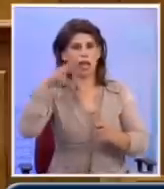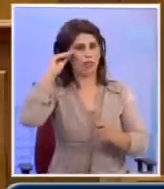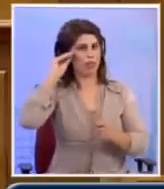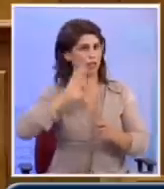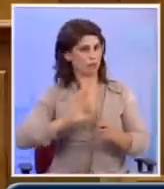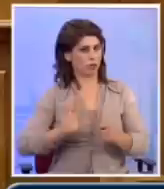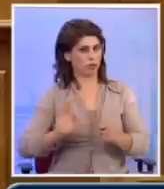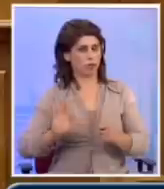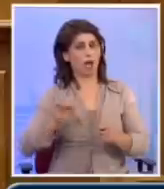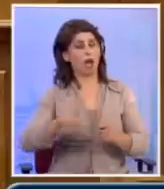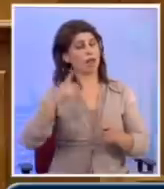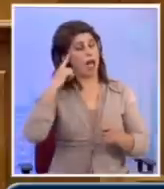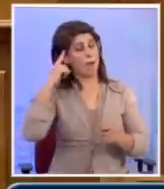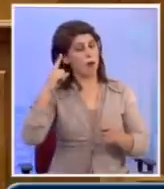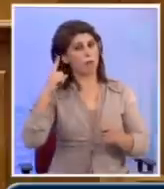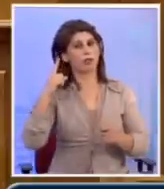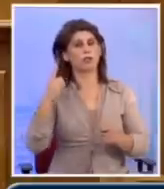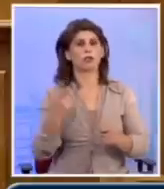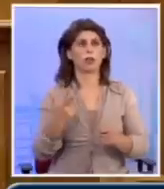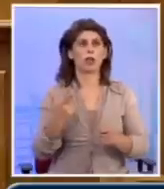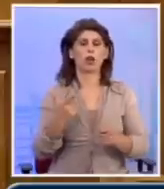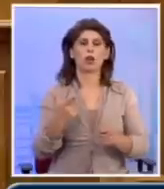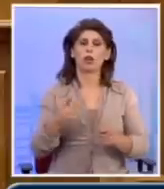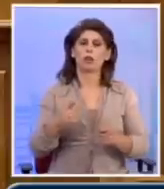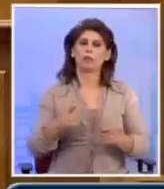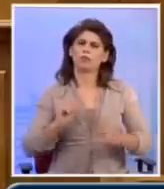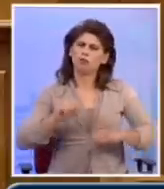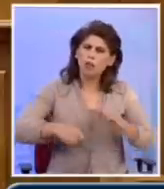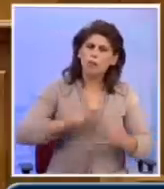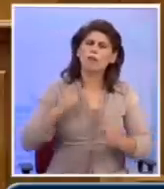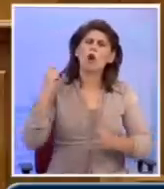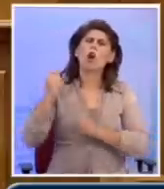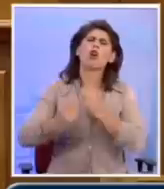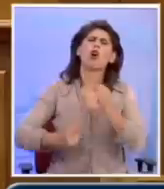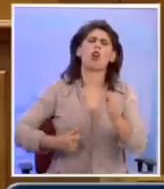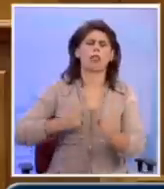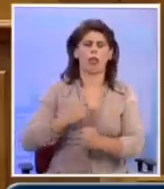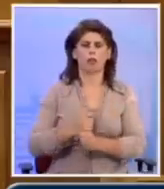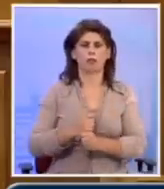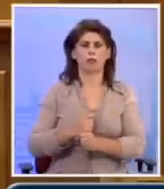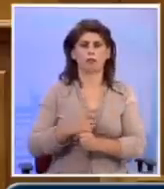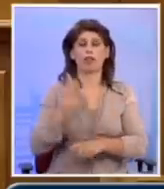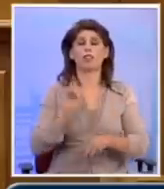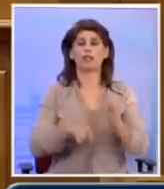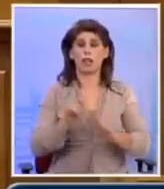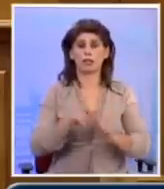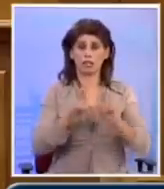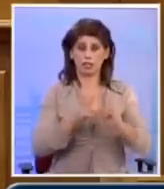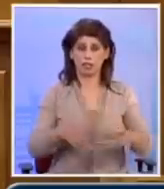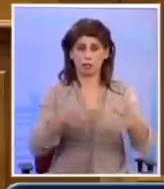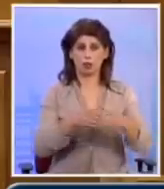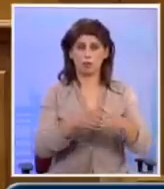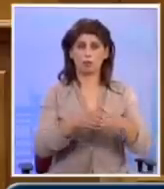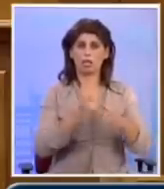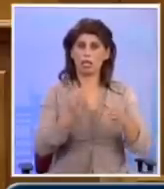αντιλήψεις, αυτές τις απόψεις τις οποίες τις αντιπαλεύουμε χρόνια. Δεν συστήνεται Εξεταστική Επιτροπή προκειμένου να